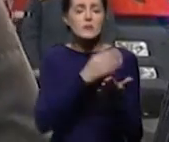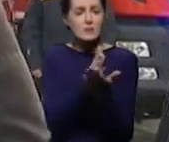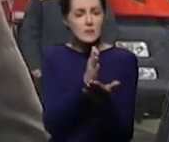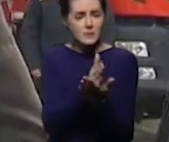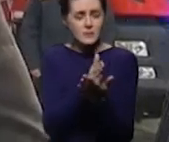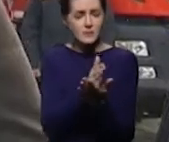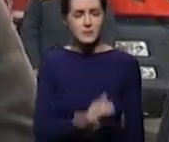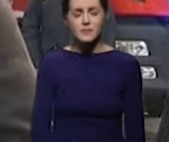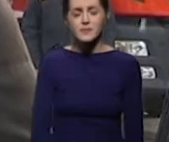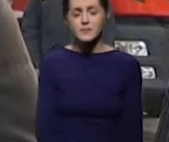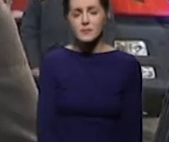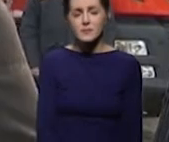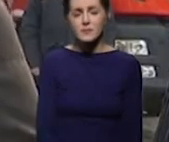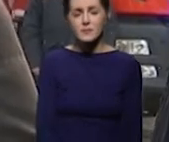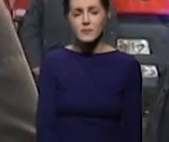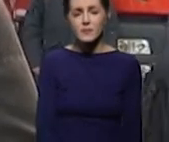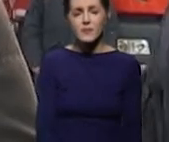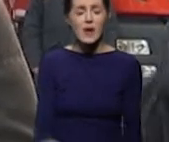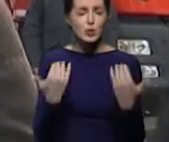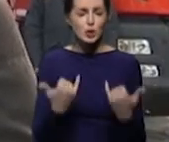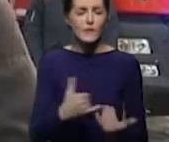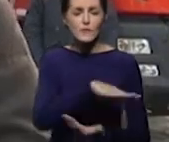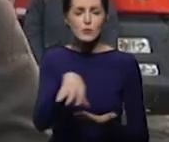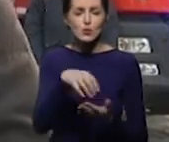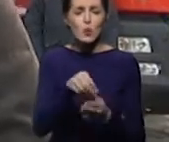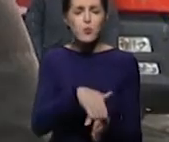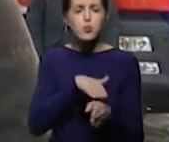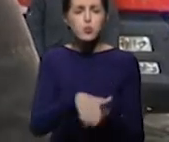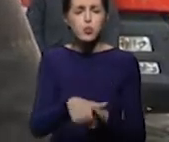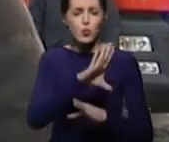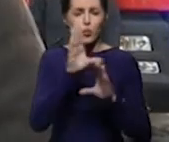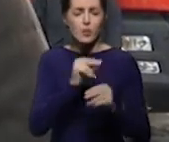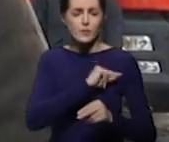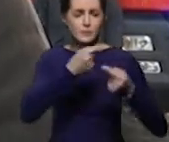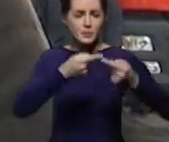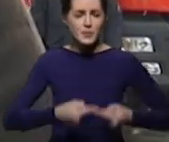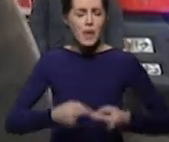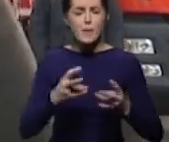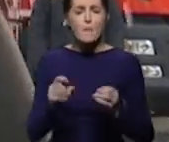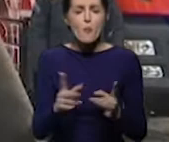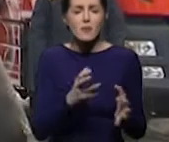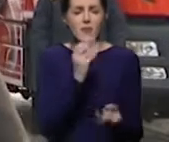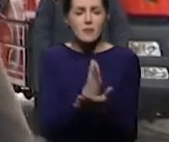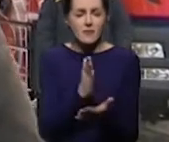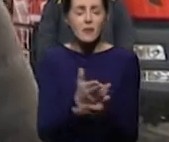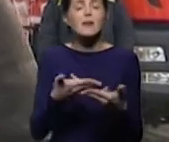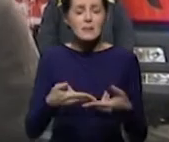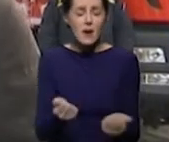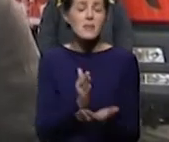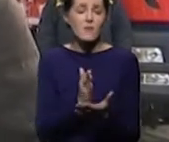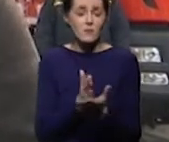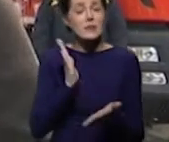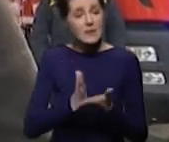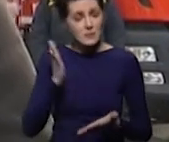споруди. Зараз повністю пропрацьовуються захисні споруди не на момент їх наявності, вони, звичайно, в наявності,